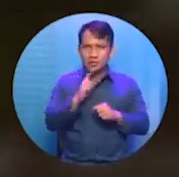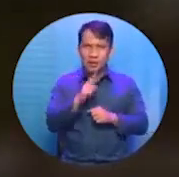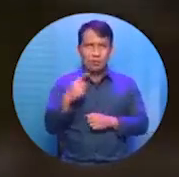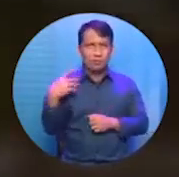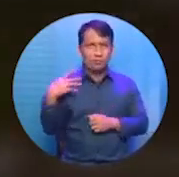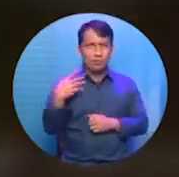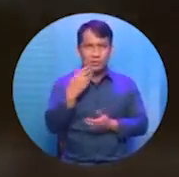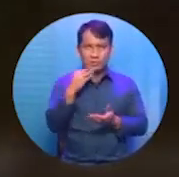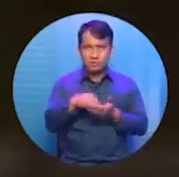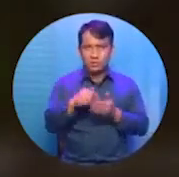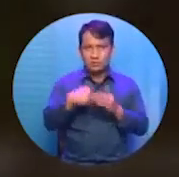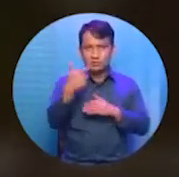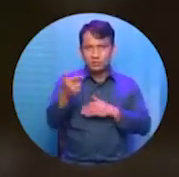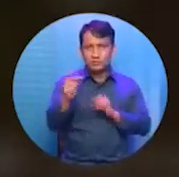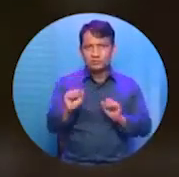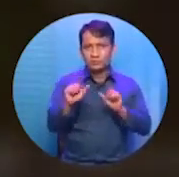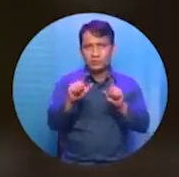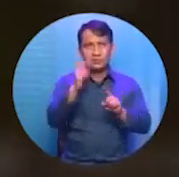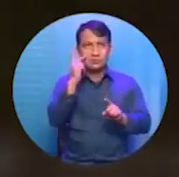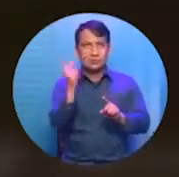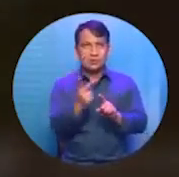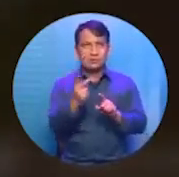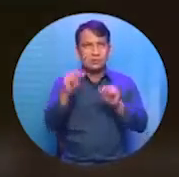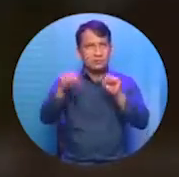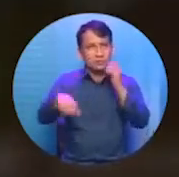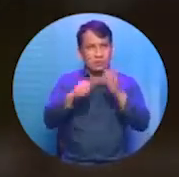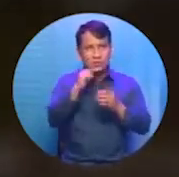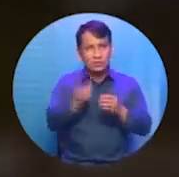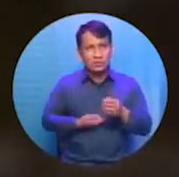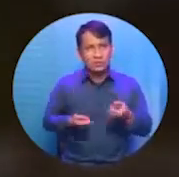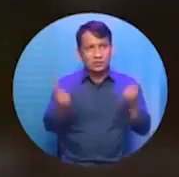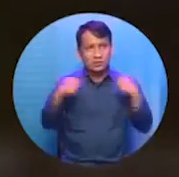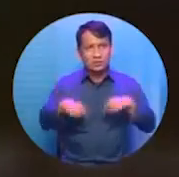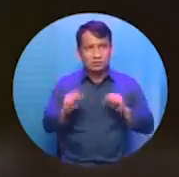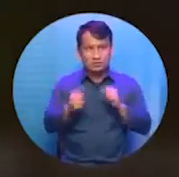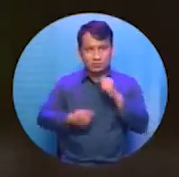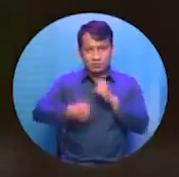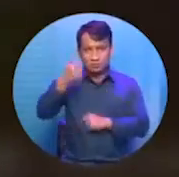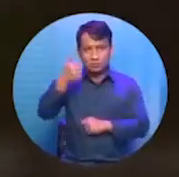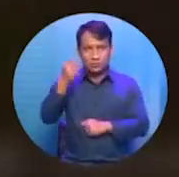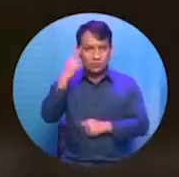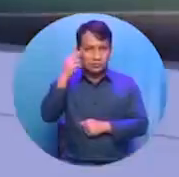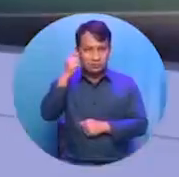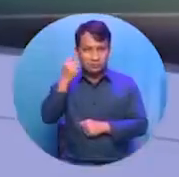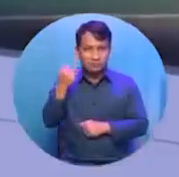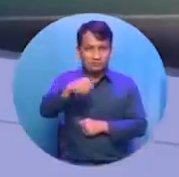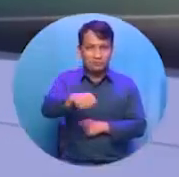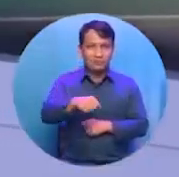Hintayin na mag-message sa inyo ang aming staff para makapag-yes kayo at manalo dito sa Idol in Action.